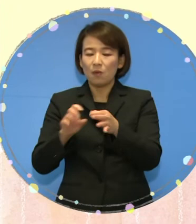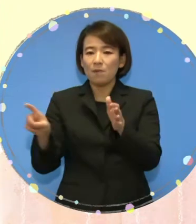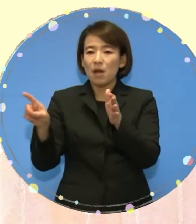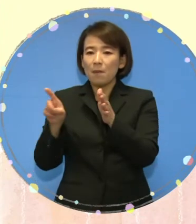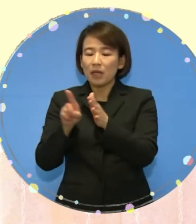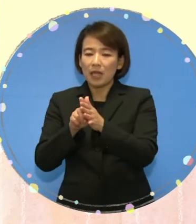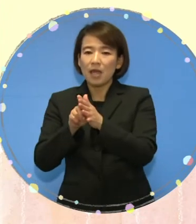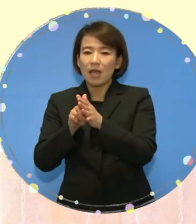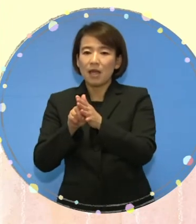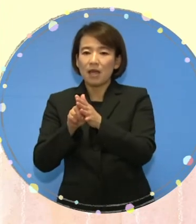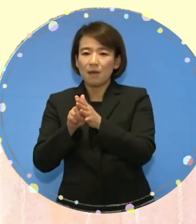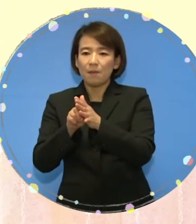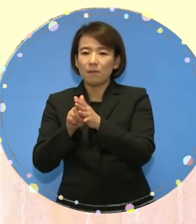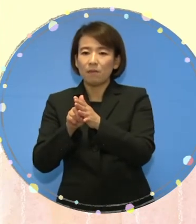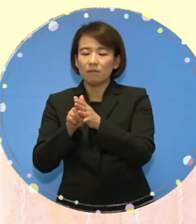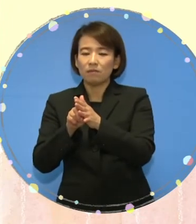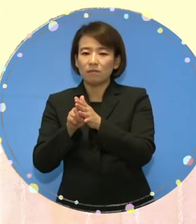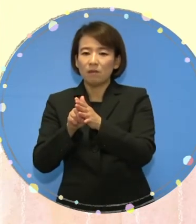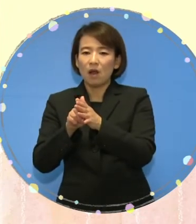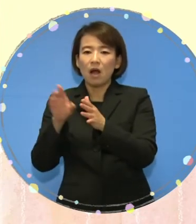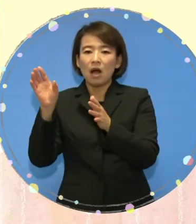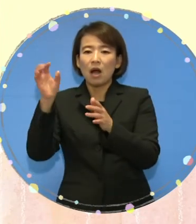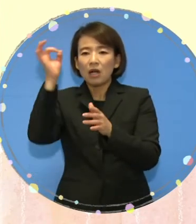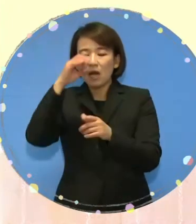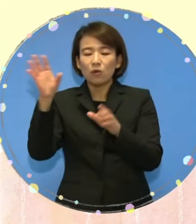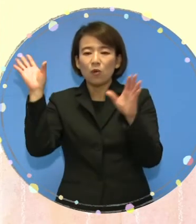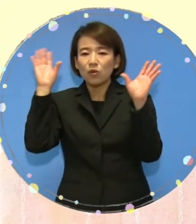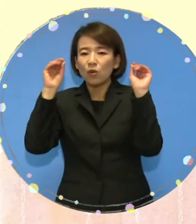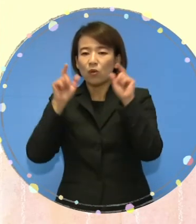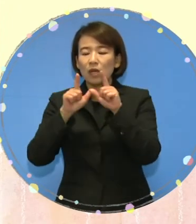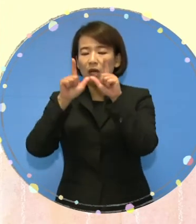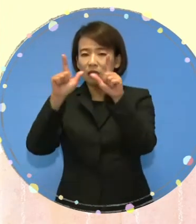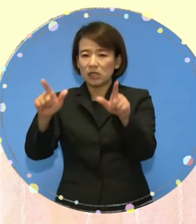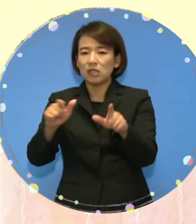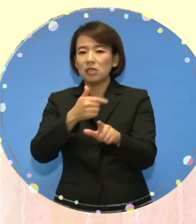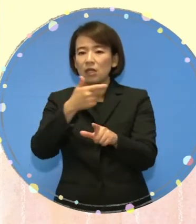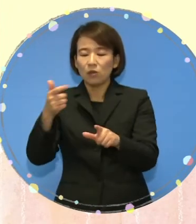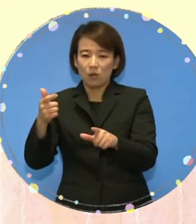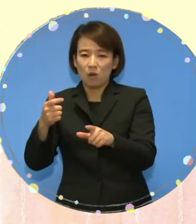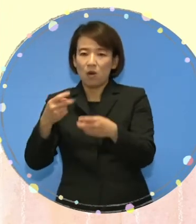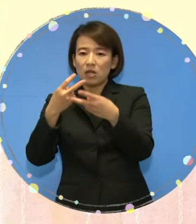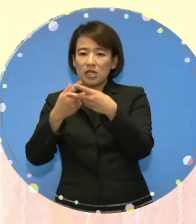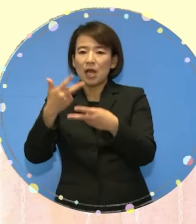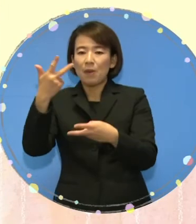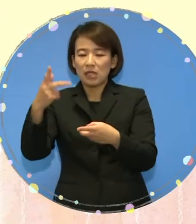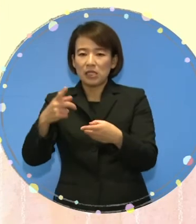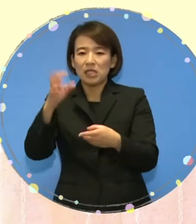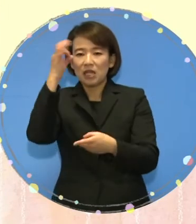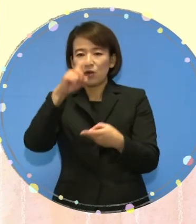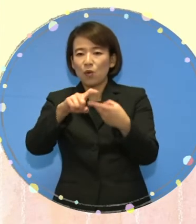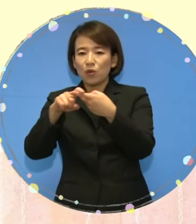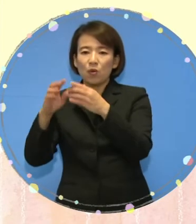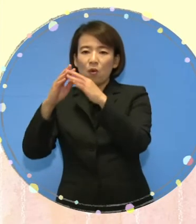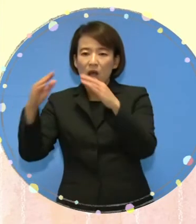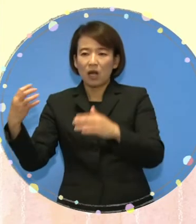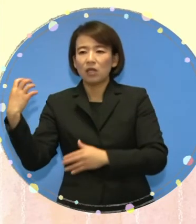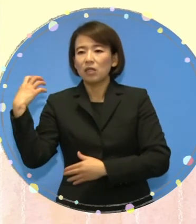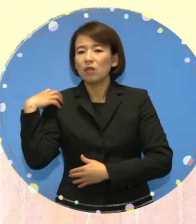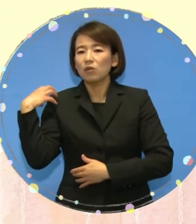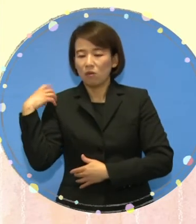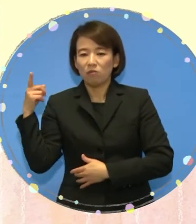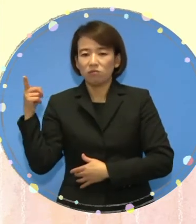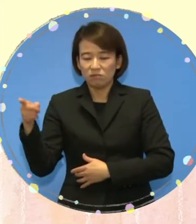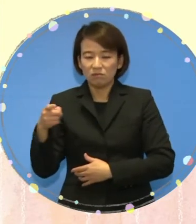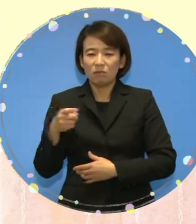誘客促進や観光情報の発信を新居浜市観光協会がお土産などの